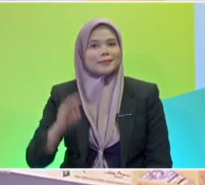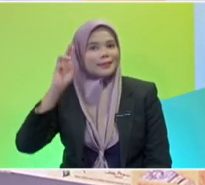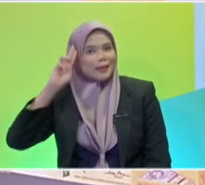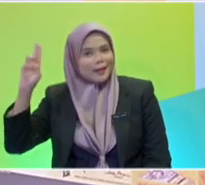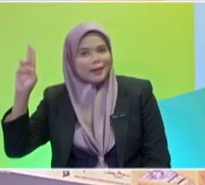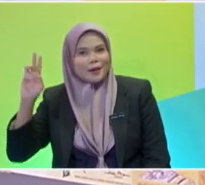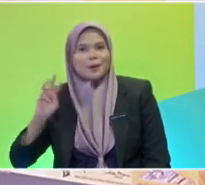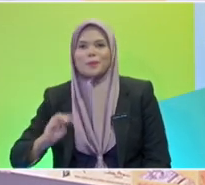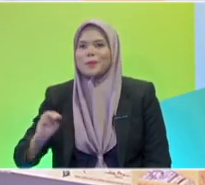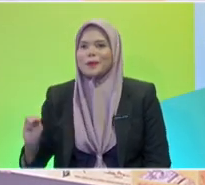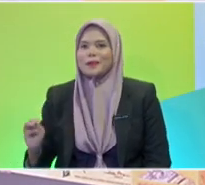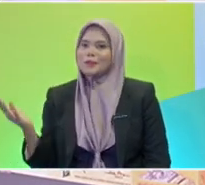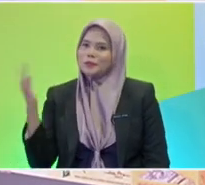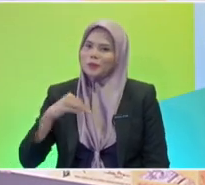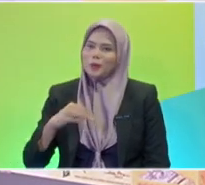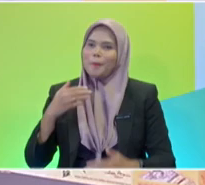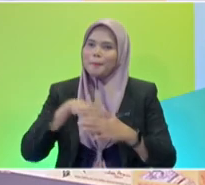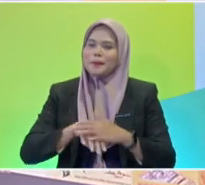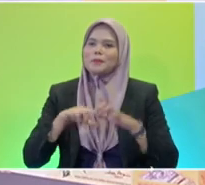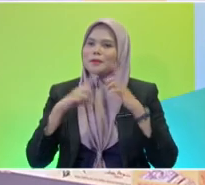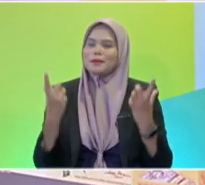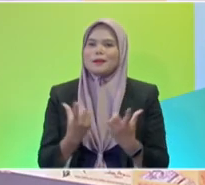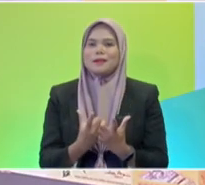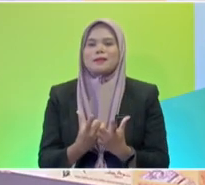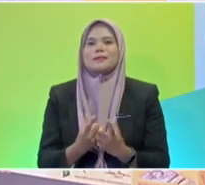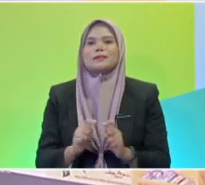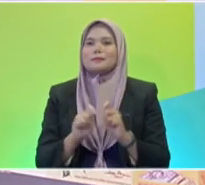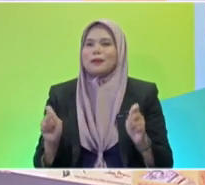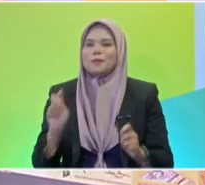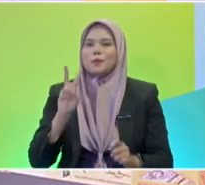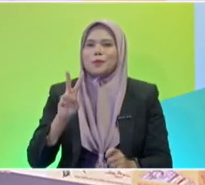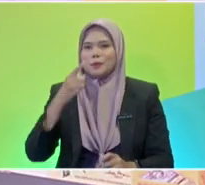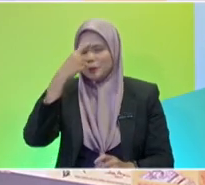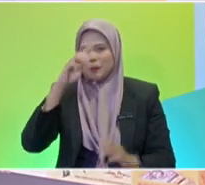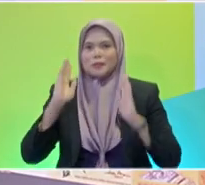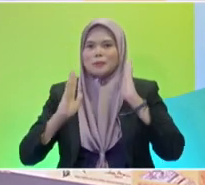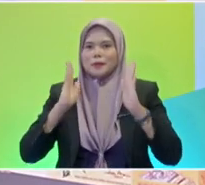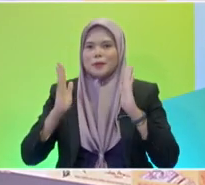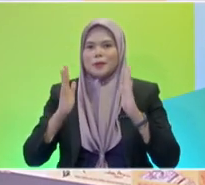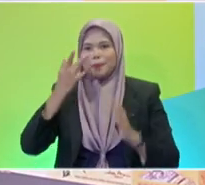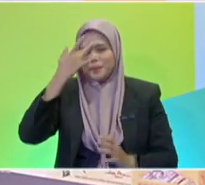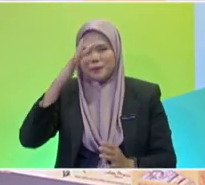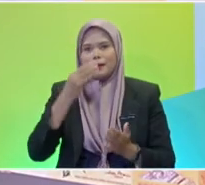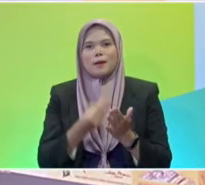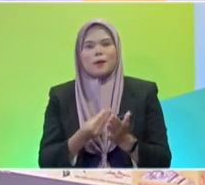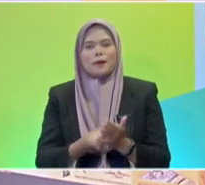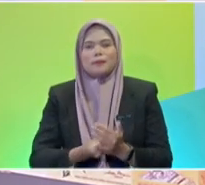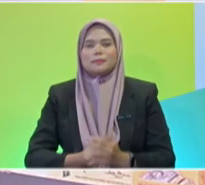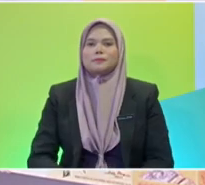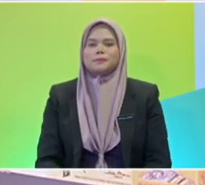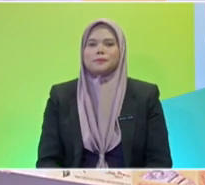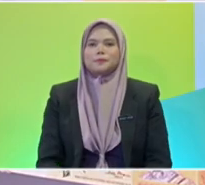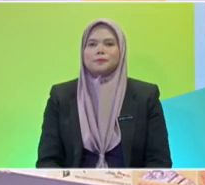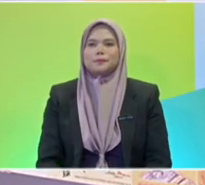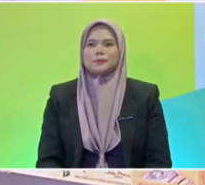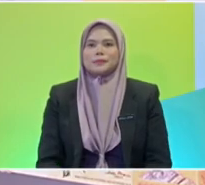kita masuk kelas hari ini kita dalam salat tahap 2 bagi mata pelajaran bahasa Melayu untuk pintar keuangan Riau masih lagi